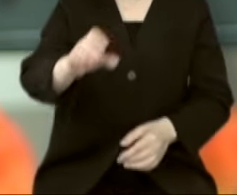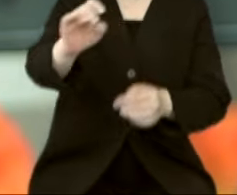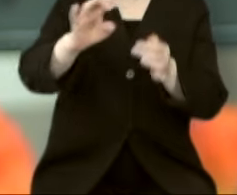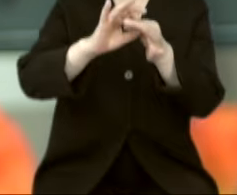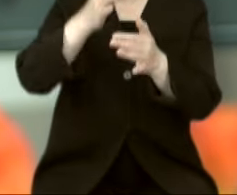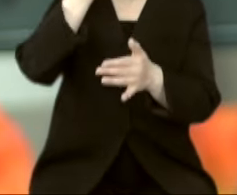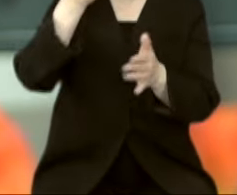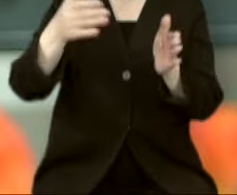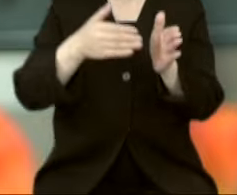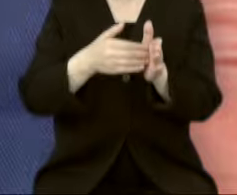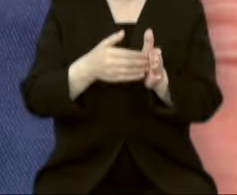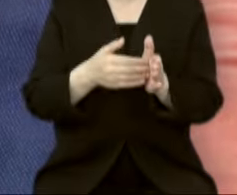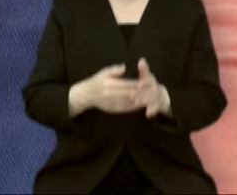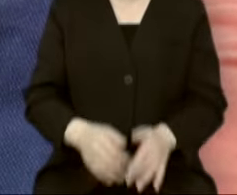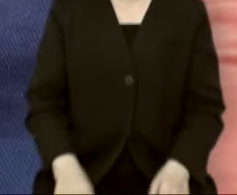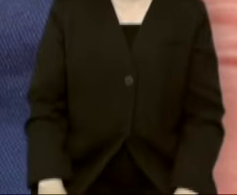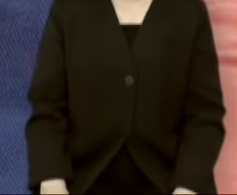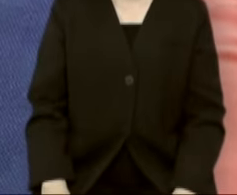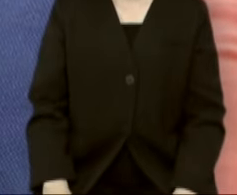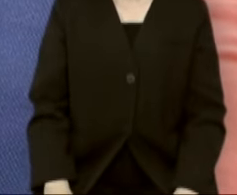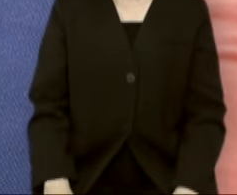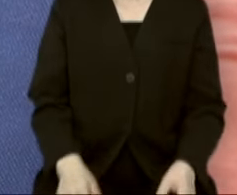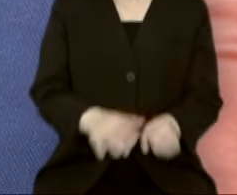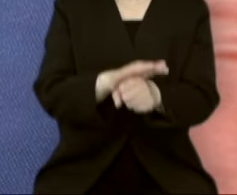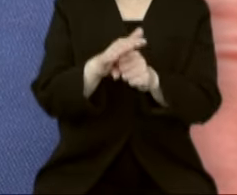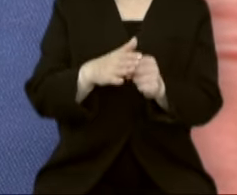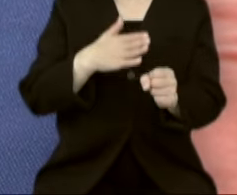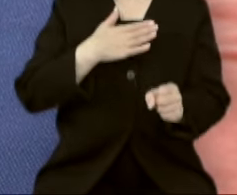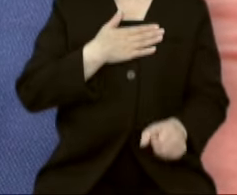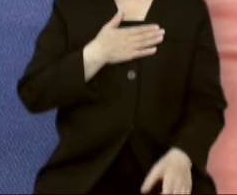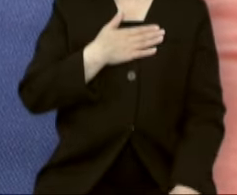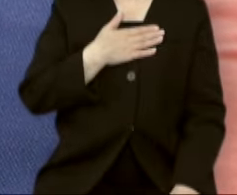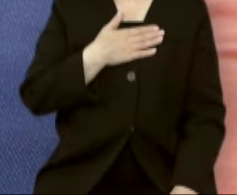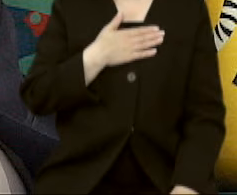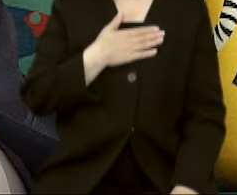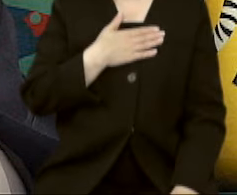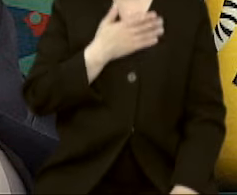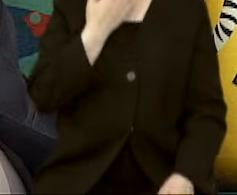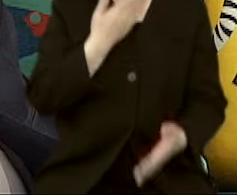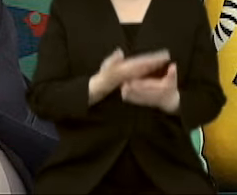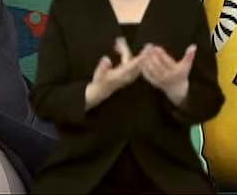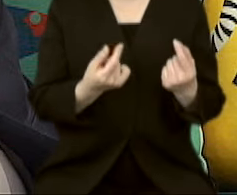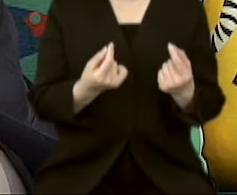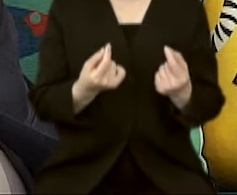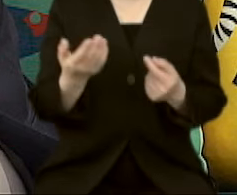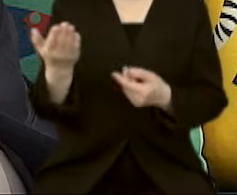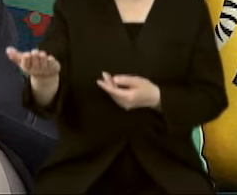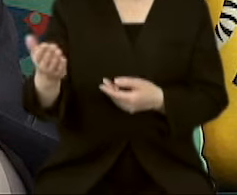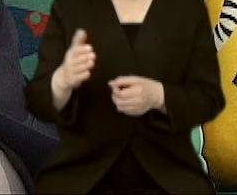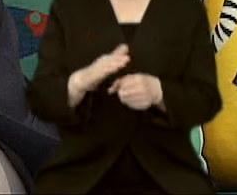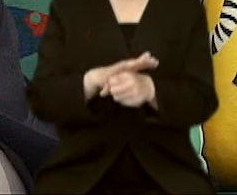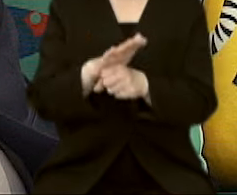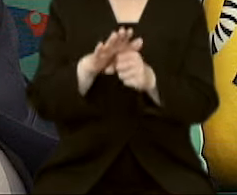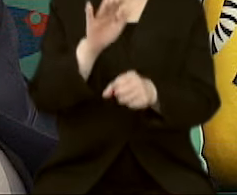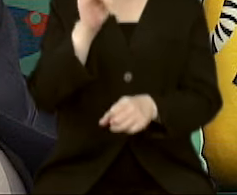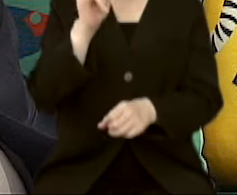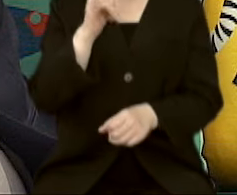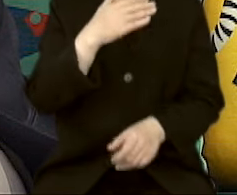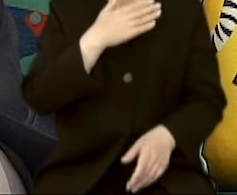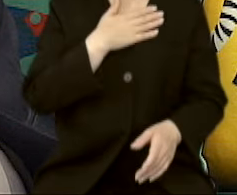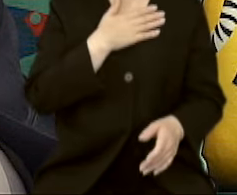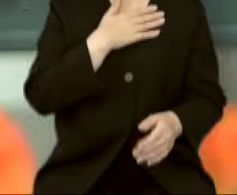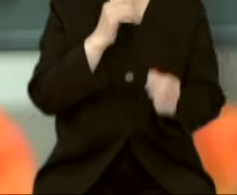통해서 보여줬어요. 네. 그러니까 그 사랑이 저한테 너무너무 그였어요. 예. 그래서 이번에 사랑이 있다고